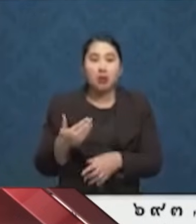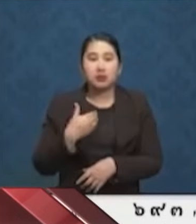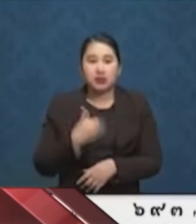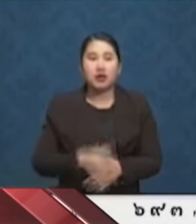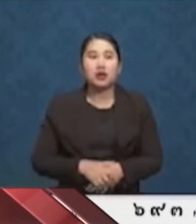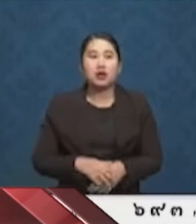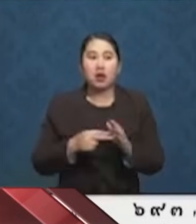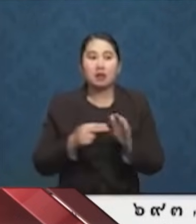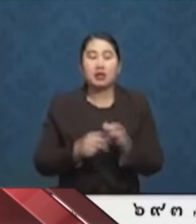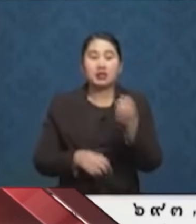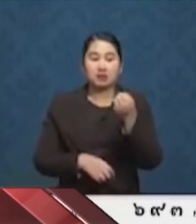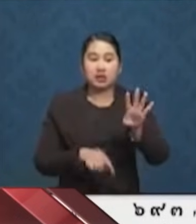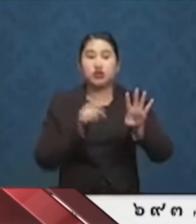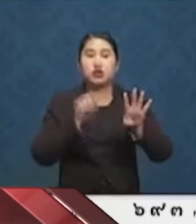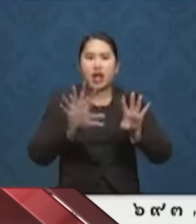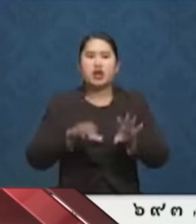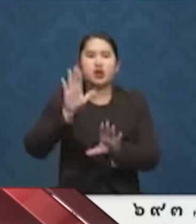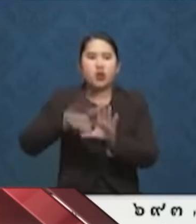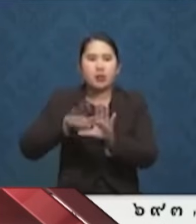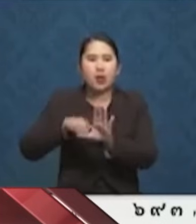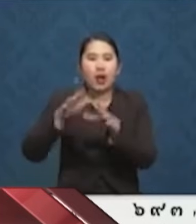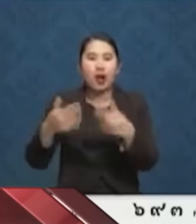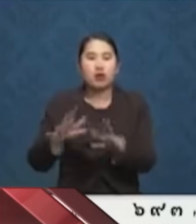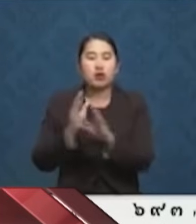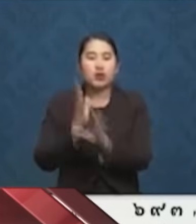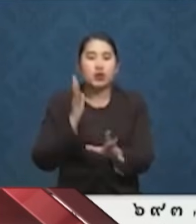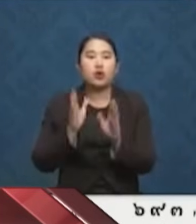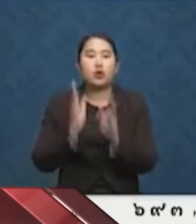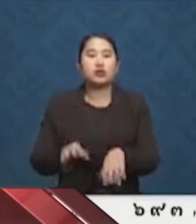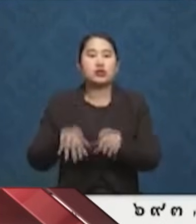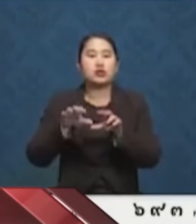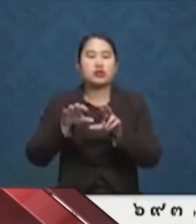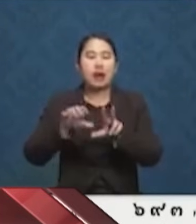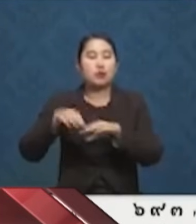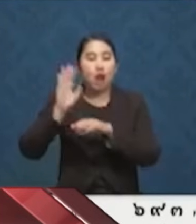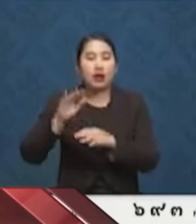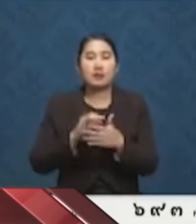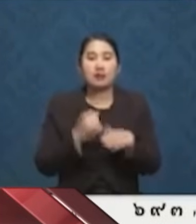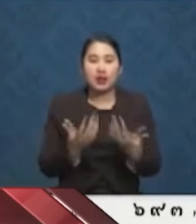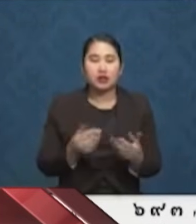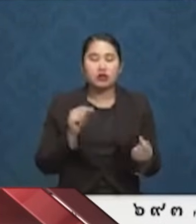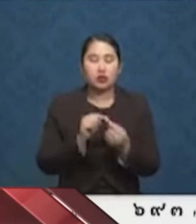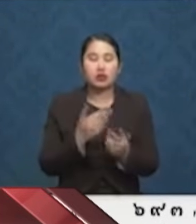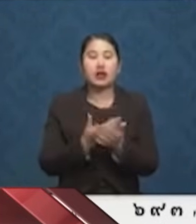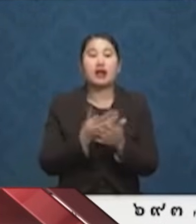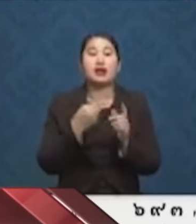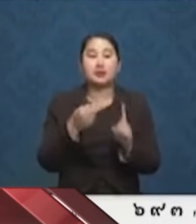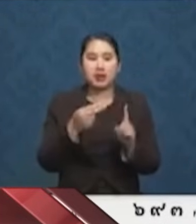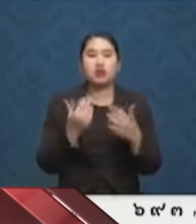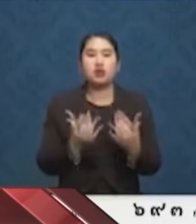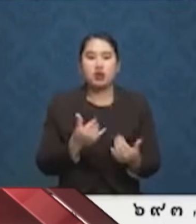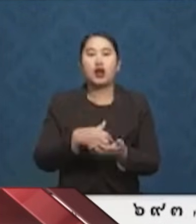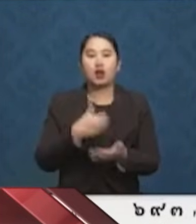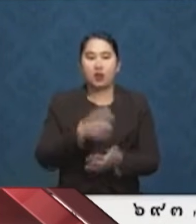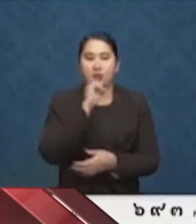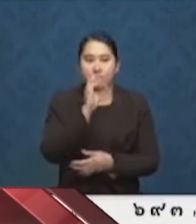ละ 14.5 และที่เหลือลงทะเบียน30กว่าจะทำอย่างไรผมก็อยากจะเรียนนะครับที่ผมเรียนเมื่อกู้เรื่อง Digital Wallet เนี่ยจริงๆแล้วเบื้องหลังของ